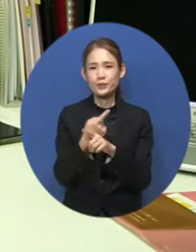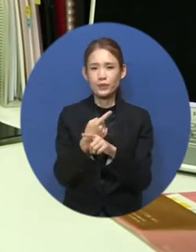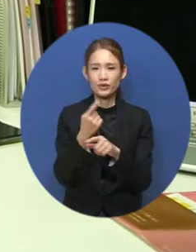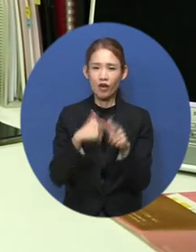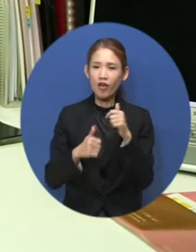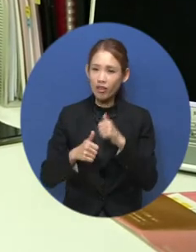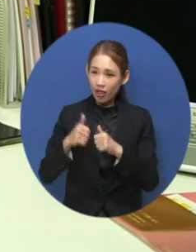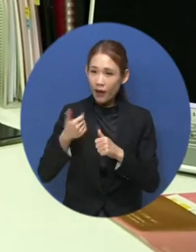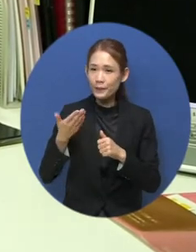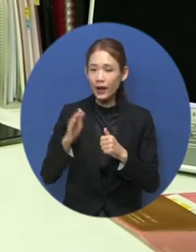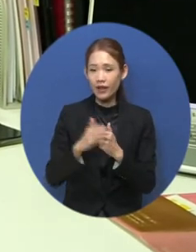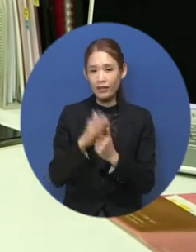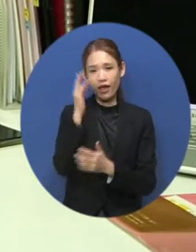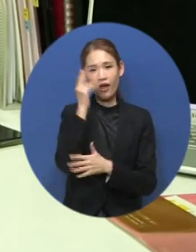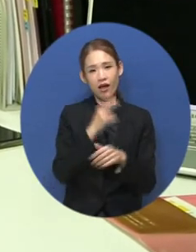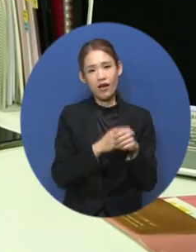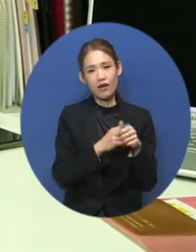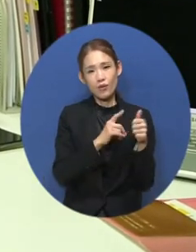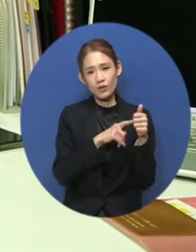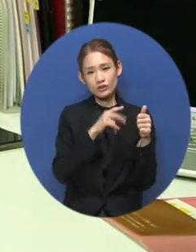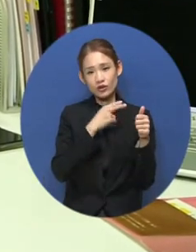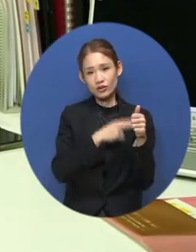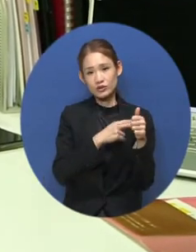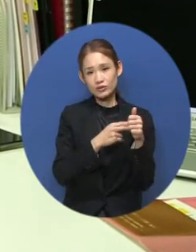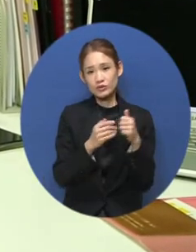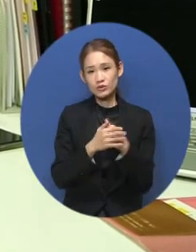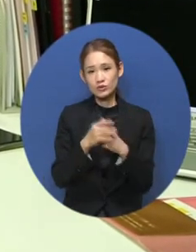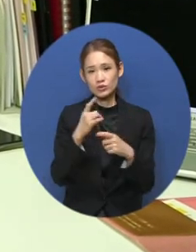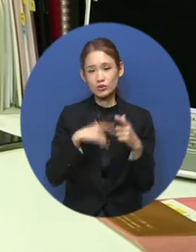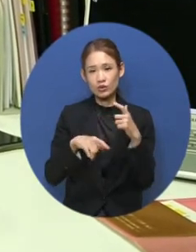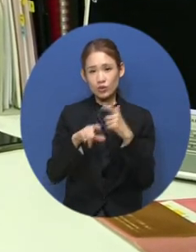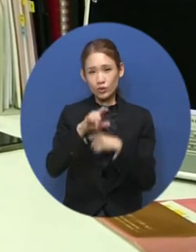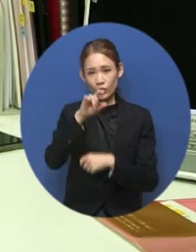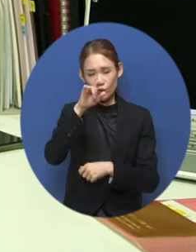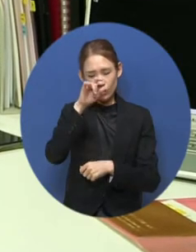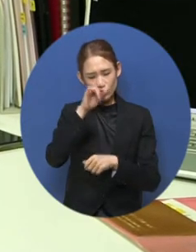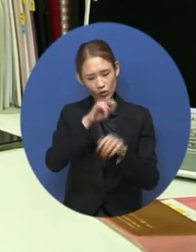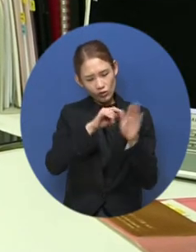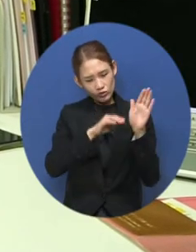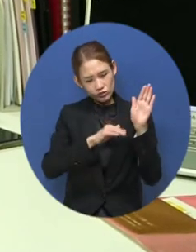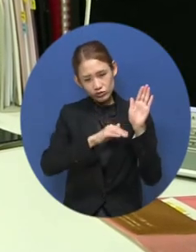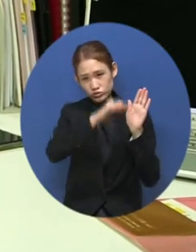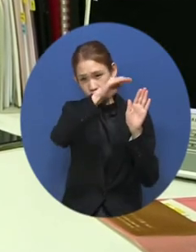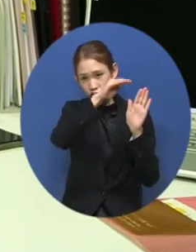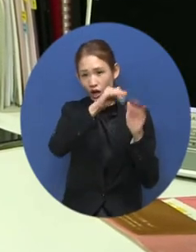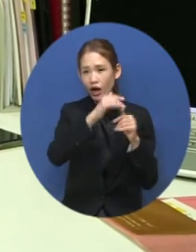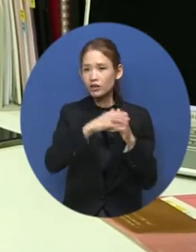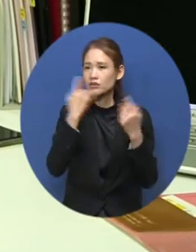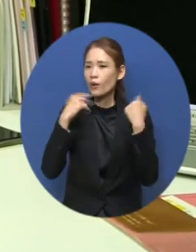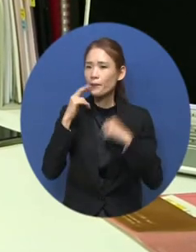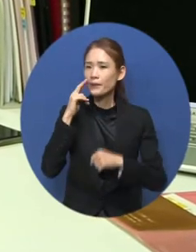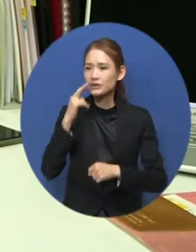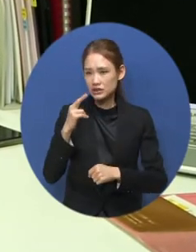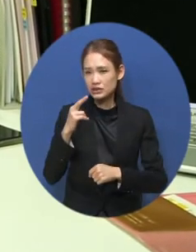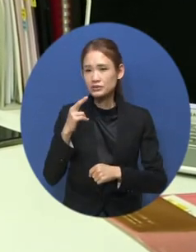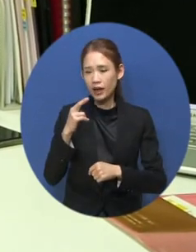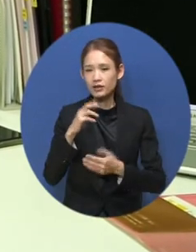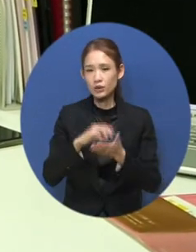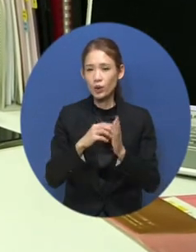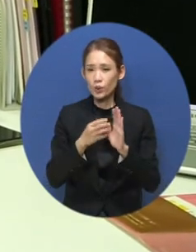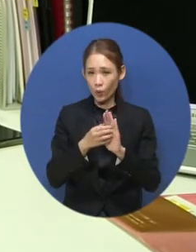그런 분들로 있었는데 원준 쌤은 이제 그분들보다 더 높은 레벨로 심하게